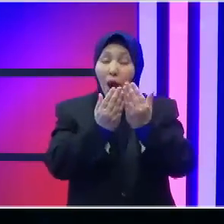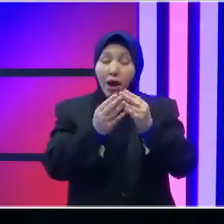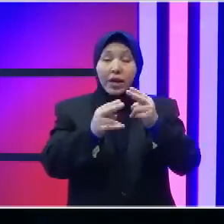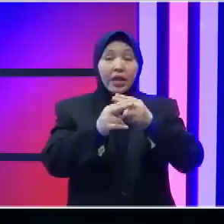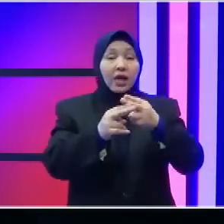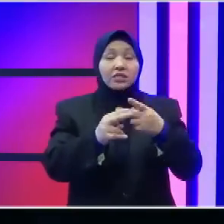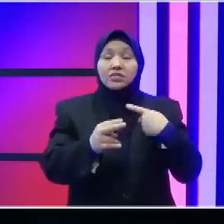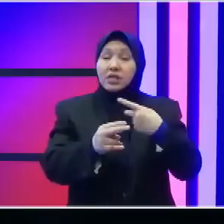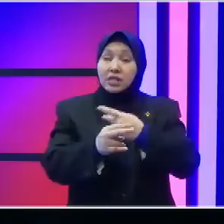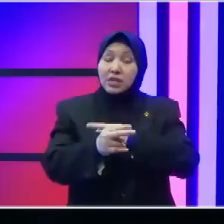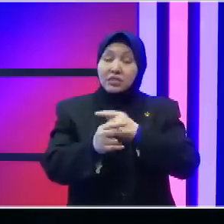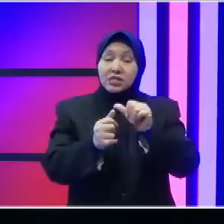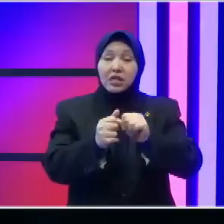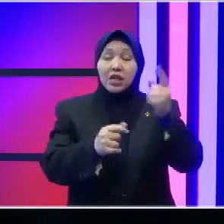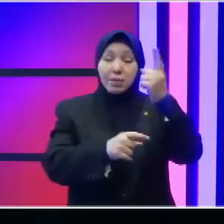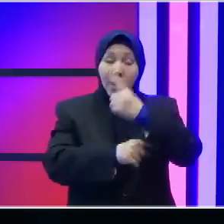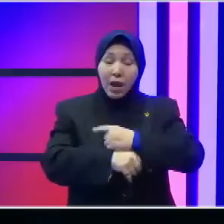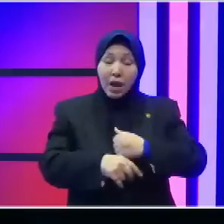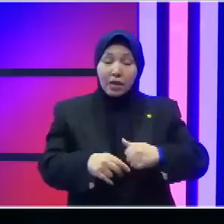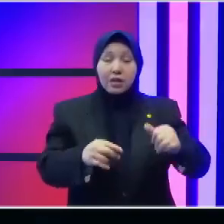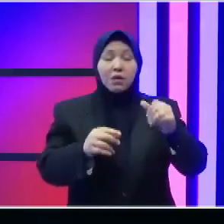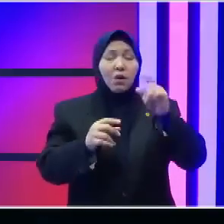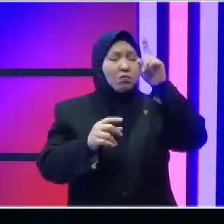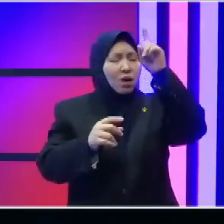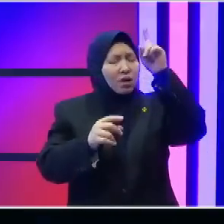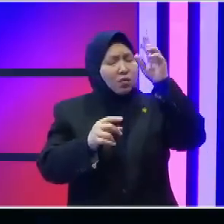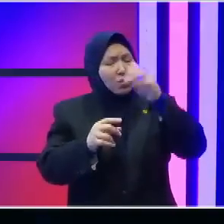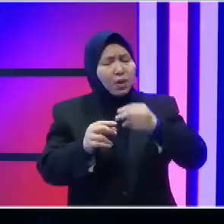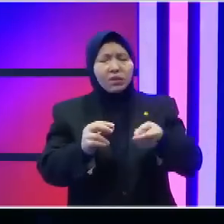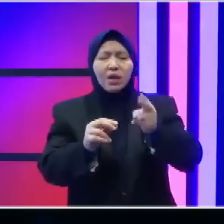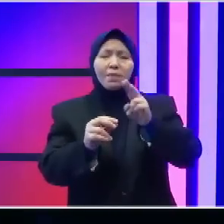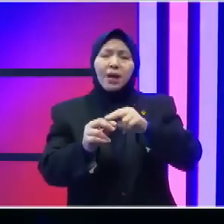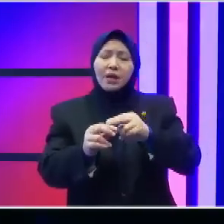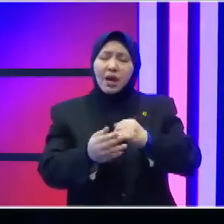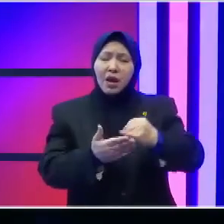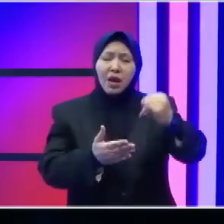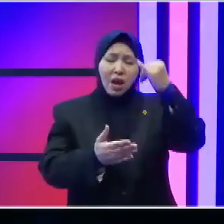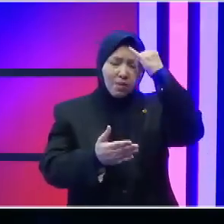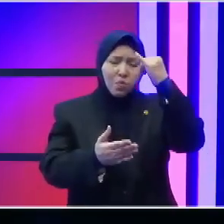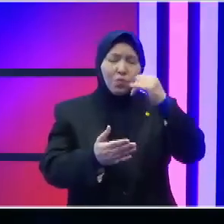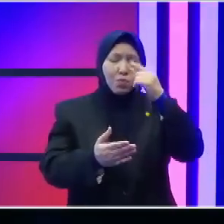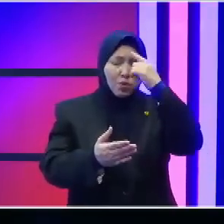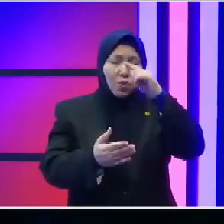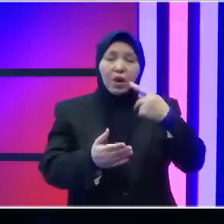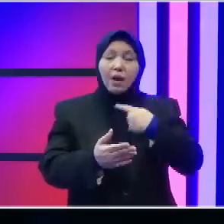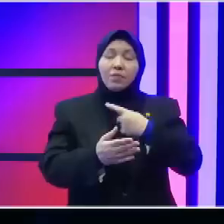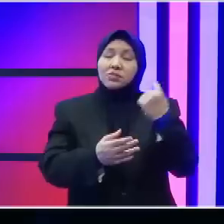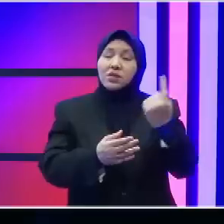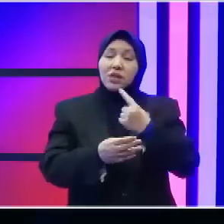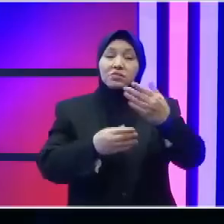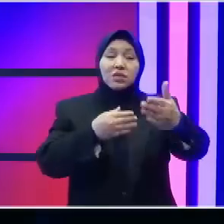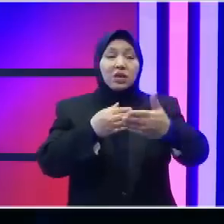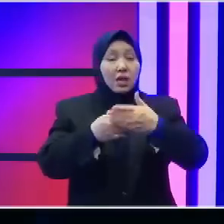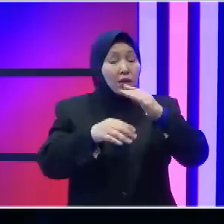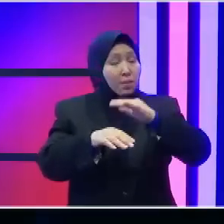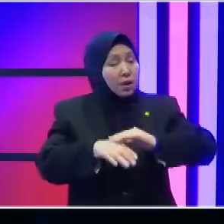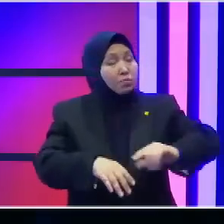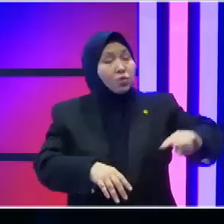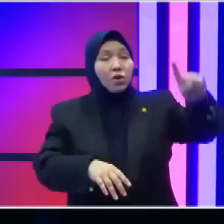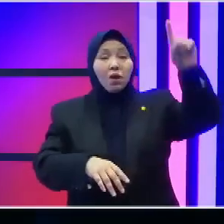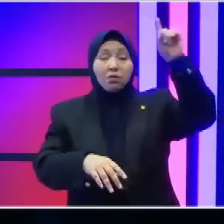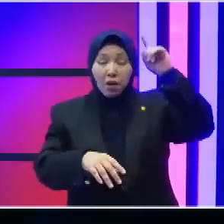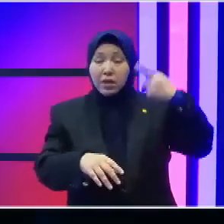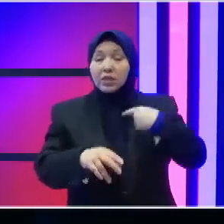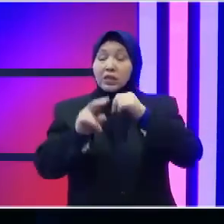Subhanakala ilmalana illa ma'allamtana innaka antal alimul hakim Rabbi zidni ilma.